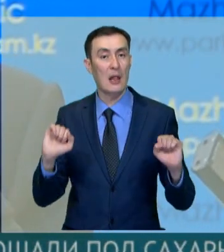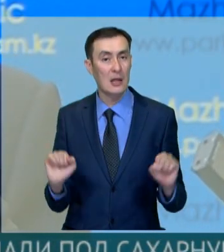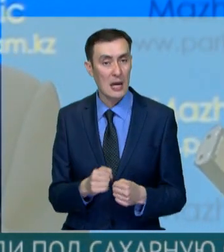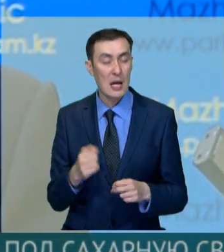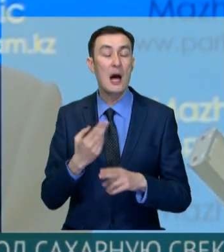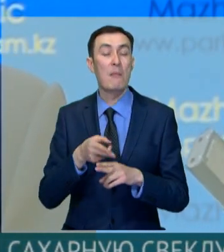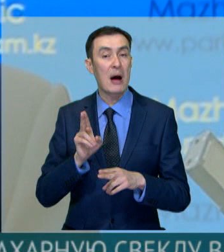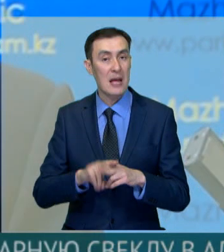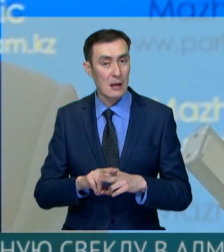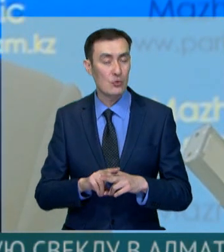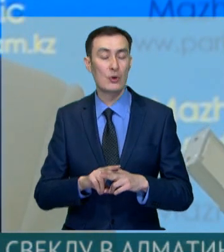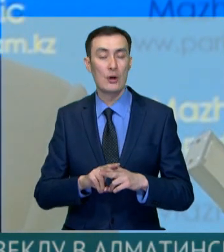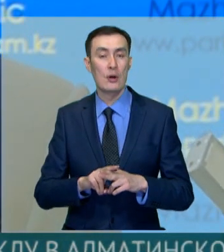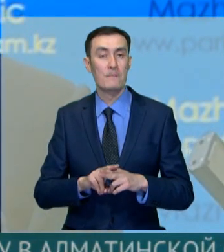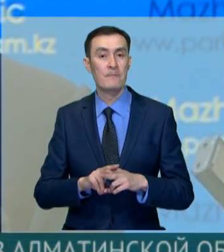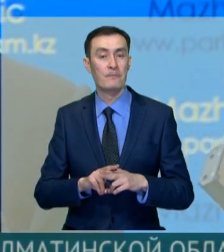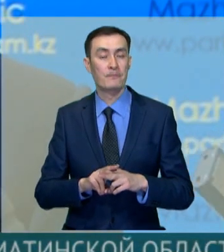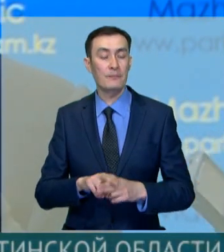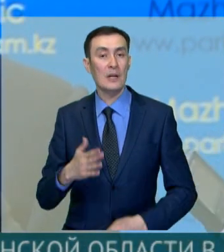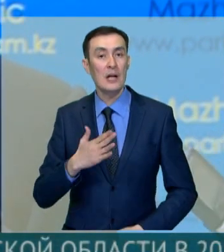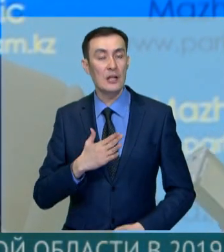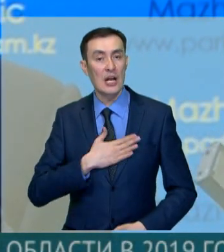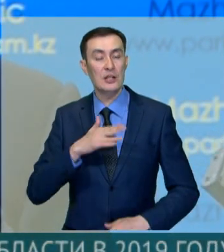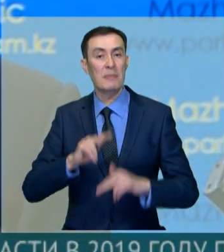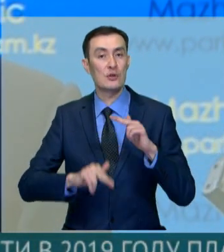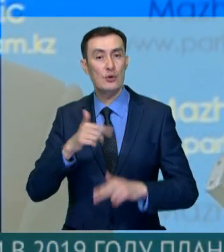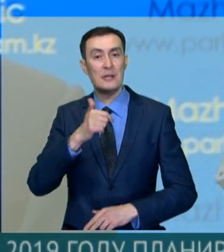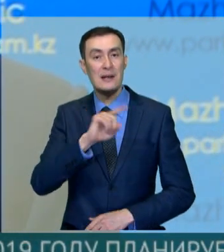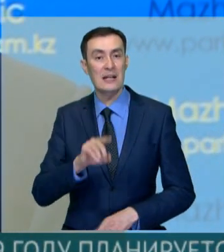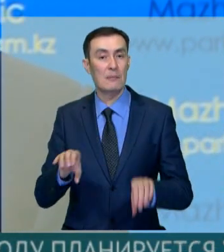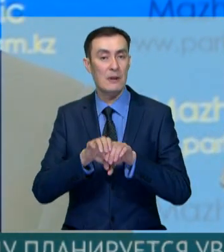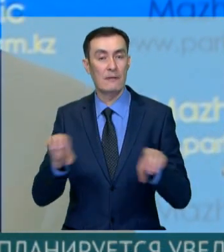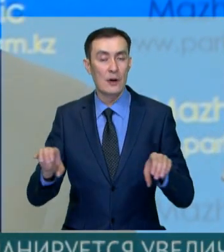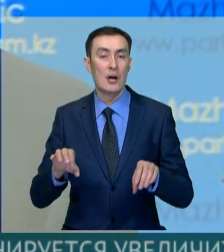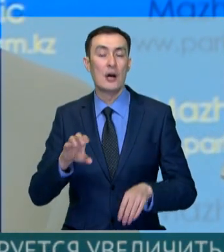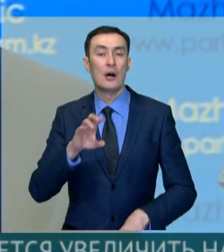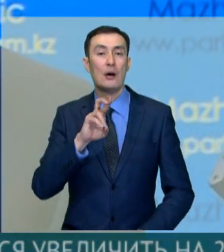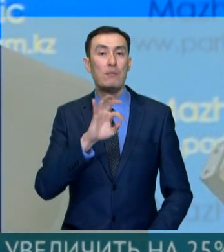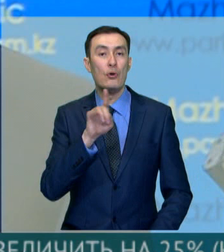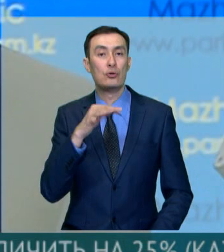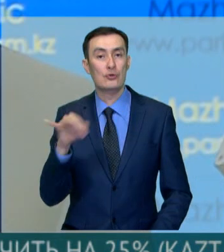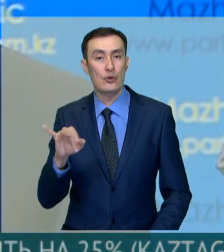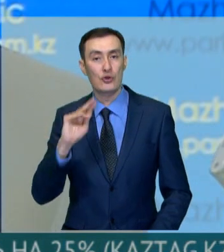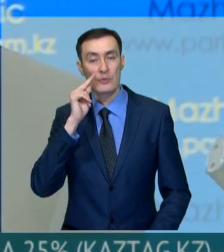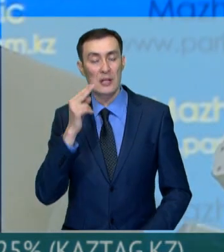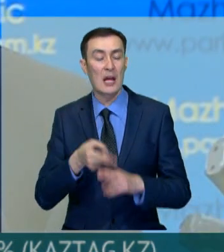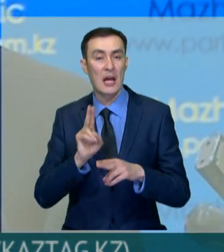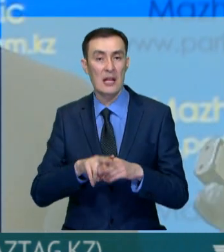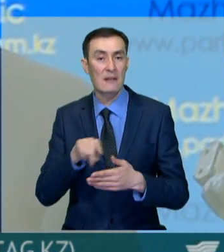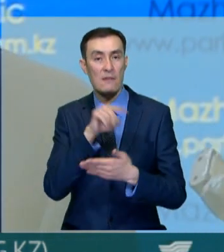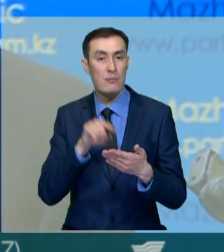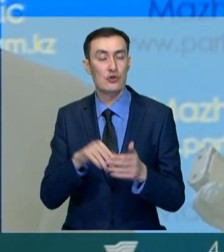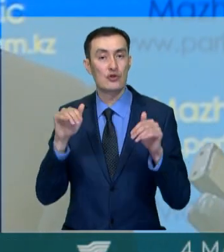Поэтому наш построенный газопровод Бенюэ-Базой-Шымкент, он позволяет нам нивелировать эти вопросы,